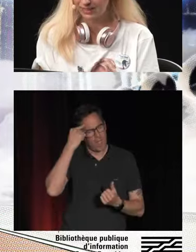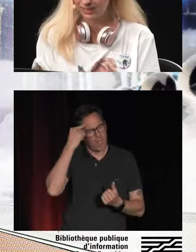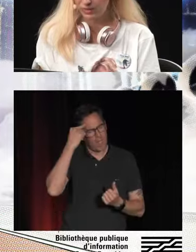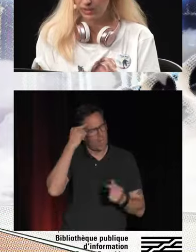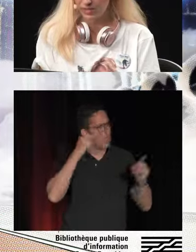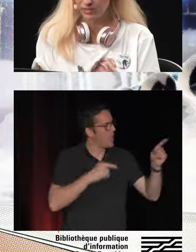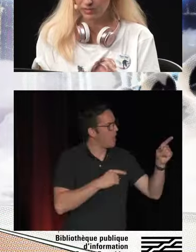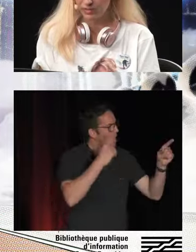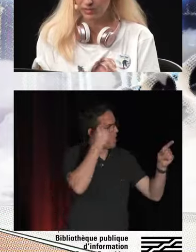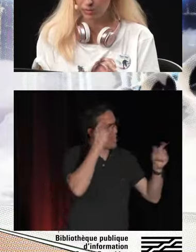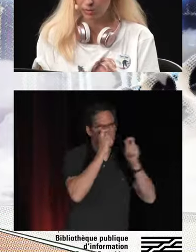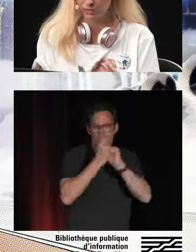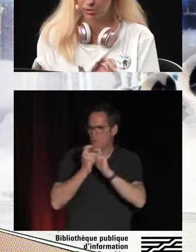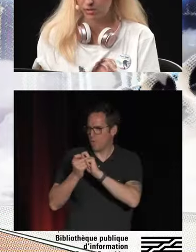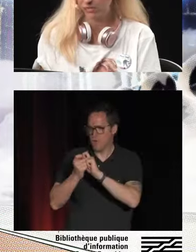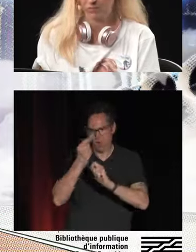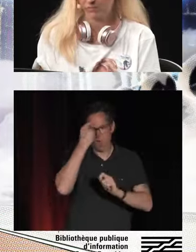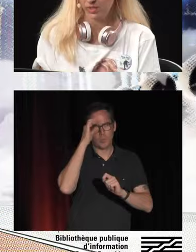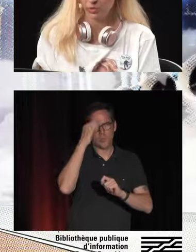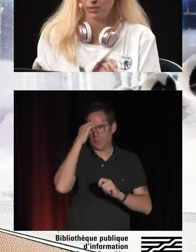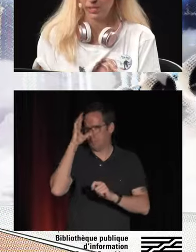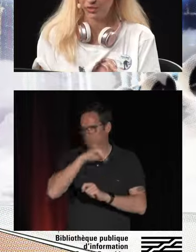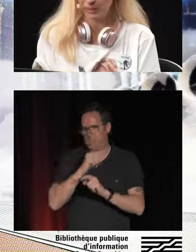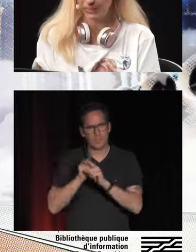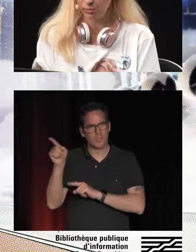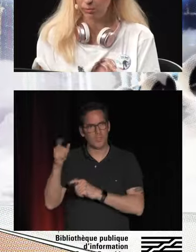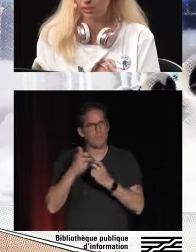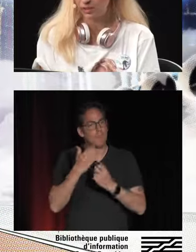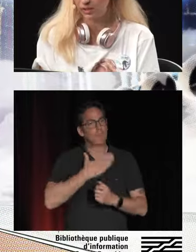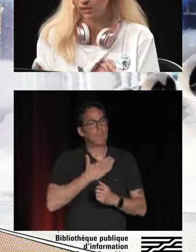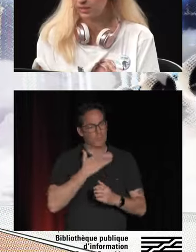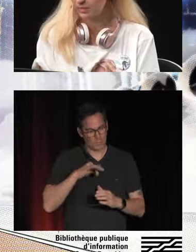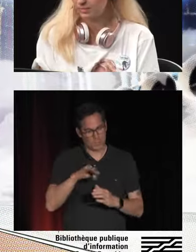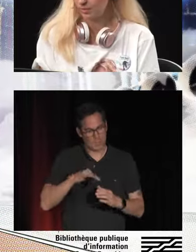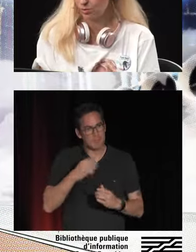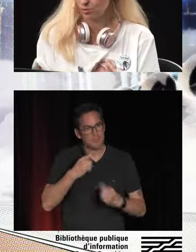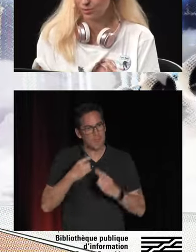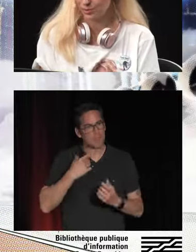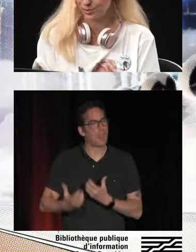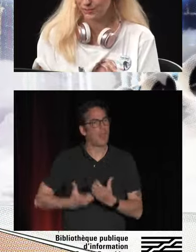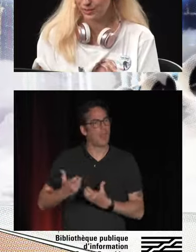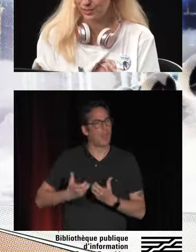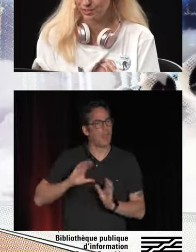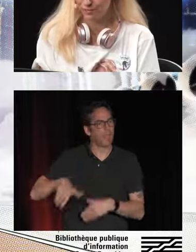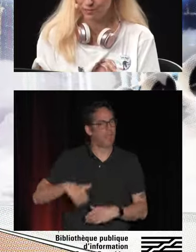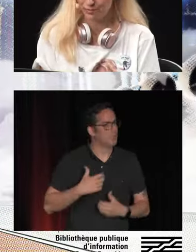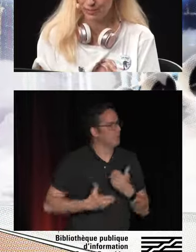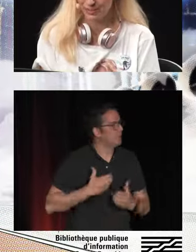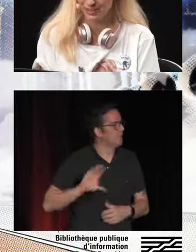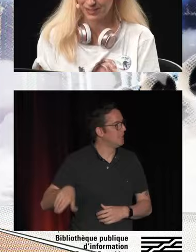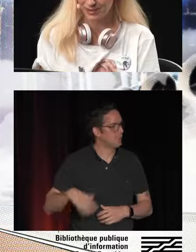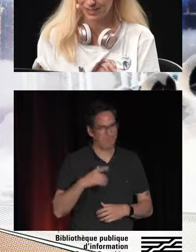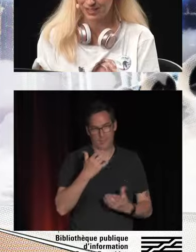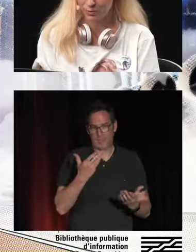et tu dis ah oui c'est vrai, j'avais laissé ça sur le feu, genre oublier l'eau des pâtes qui boue, ce genre de truc. Donc ouais, je sens